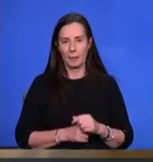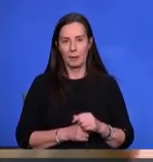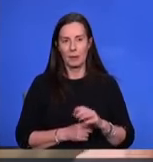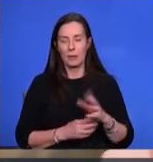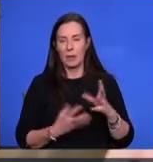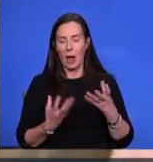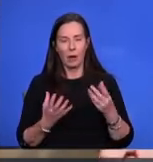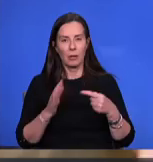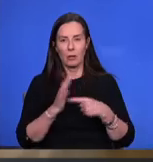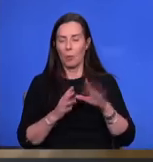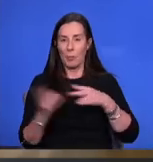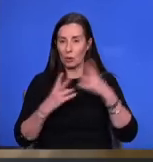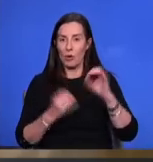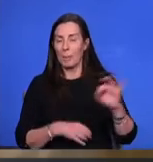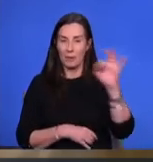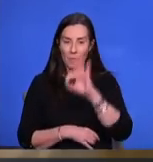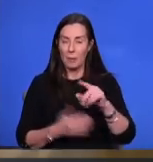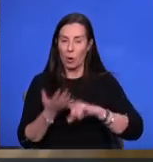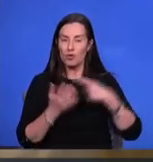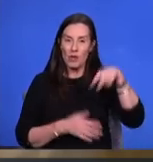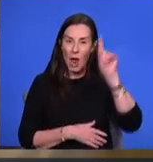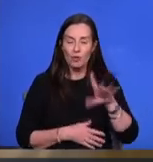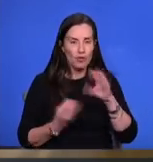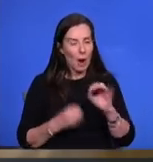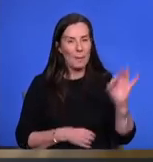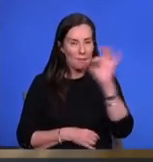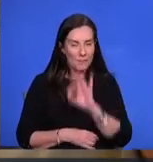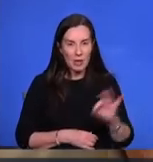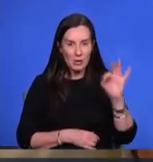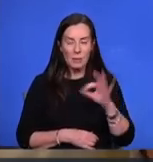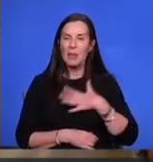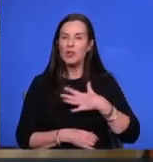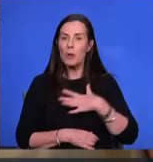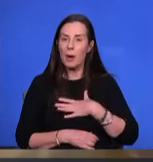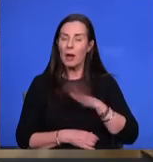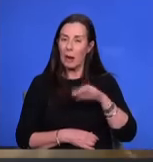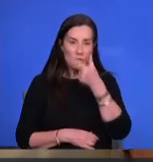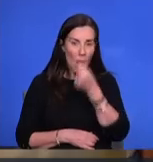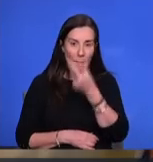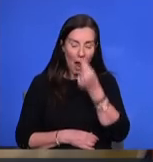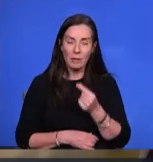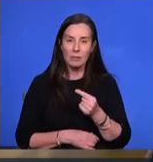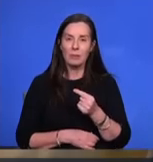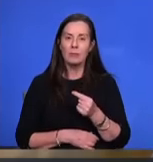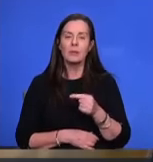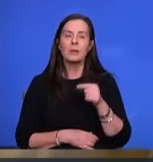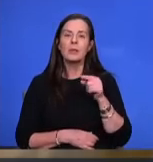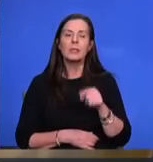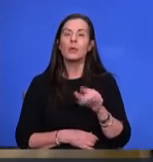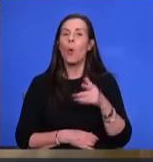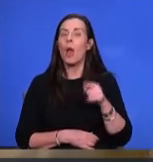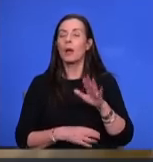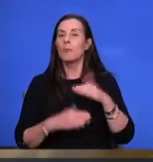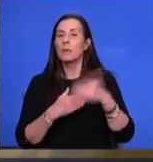עשירה, כמו שקורה אצלנו כאן כרגע בחודש ינואר, שיש הרבה מאוד נגיפים של מערכת הנשימה, כולל שפעת, התוצאת המשנה יכולה להיות